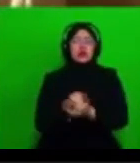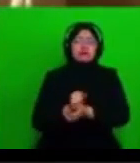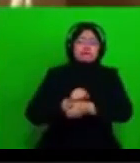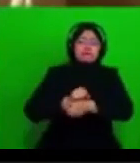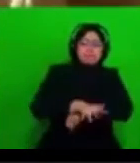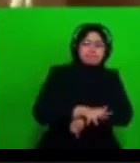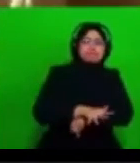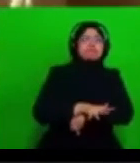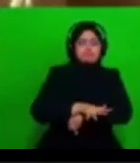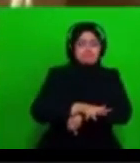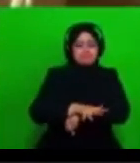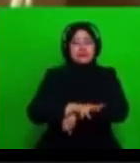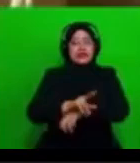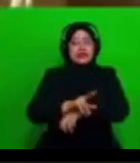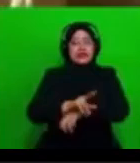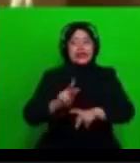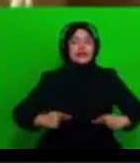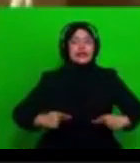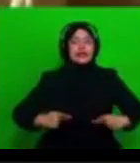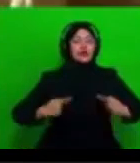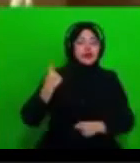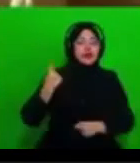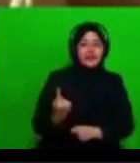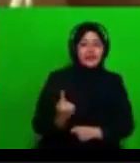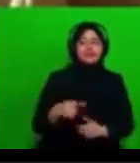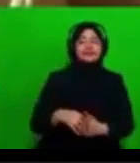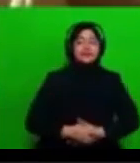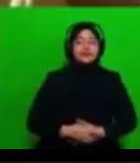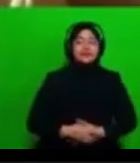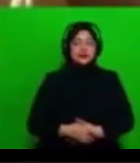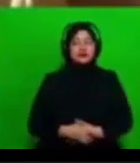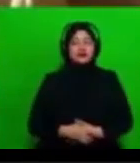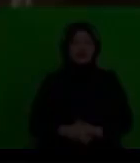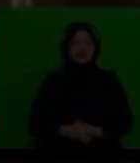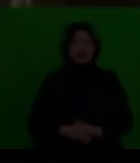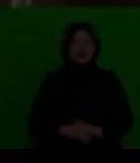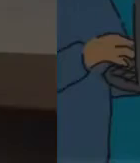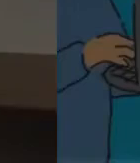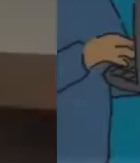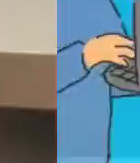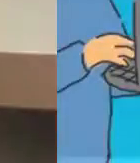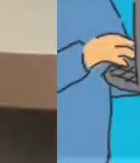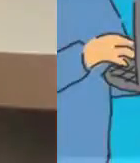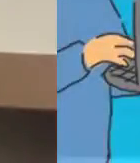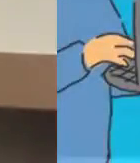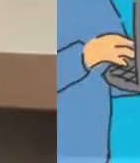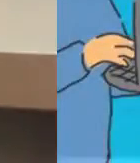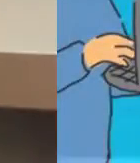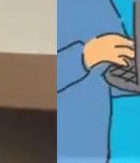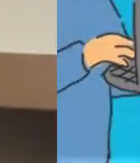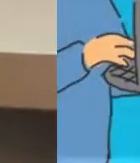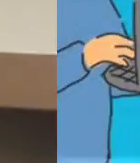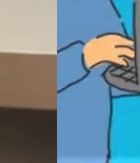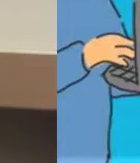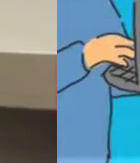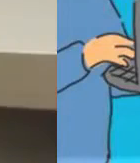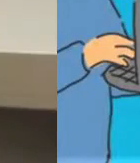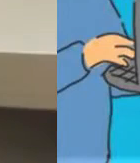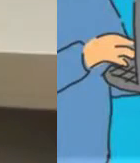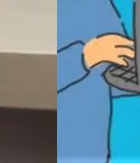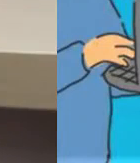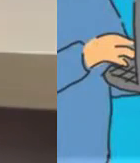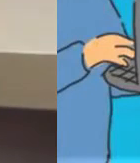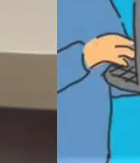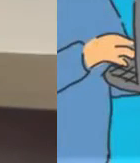dimanifestasikan secara konkret di dalam kehidupan yang akan sehari-hari yang kelak mereka akan hadapi di masa depan. Mungkin Pak Hasbi untuk